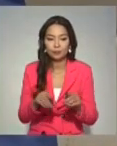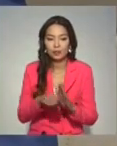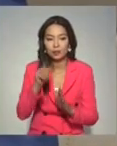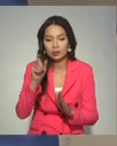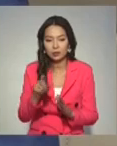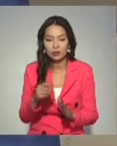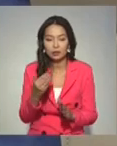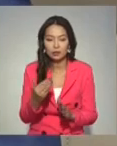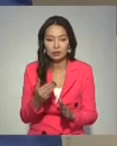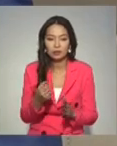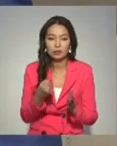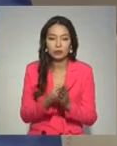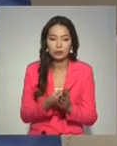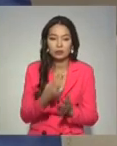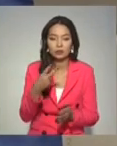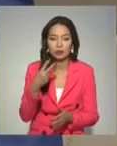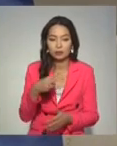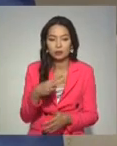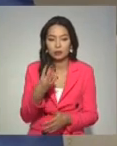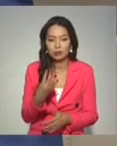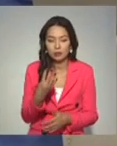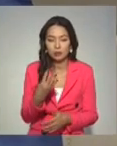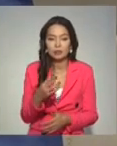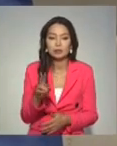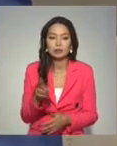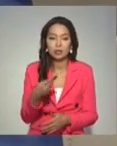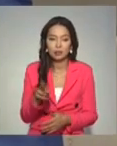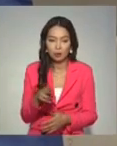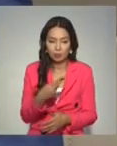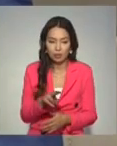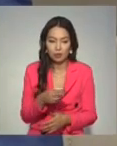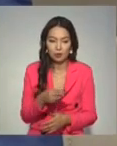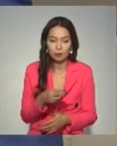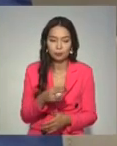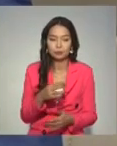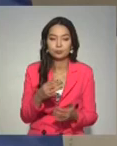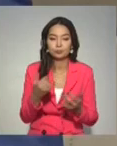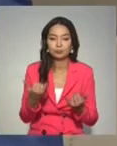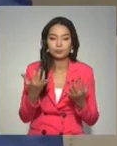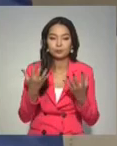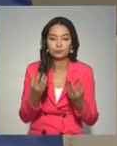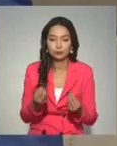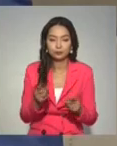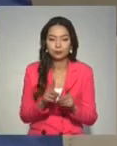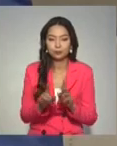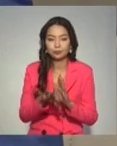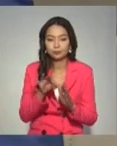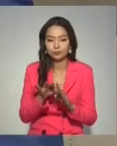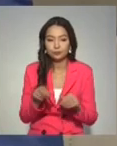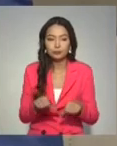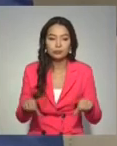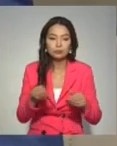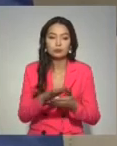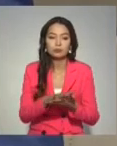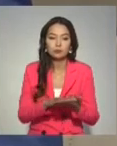Он продлится до 24 декабря. На сегодняшний день избирательными комиссиями